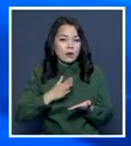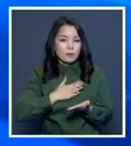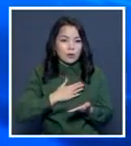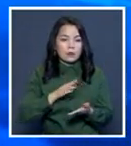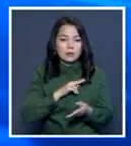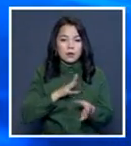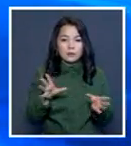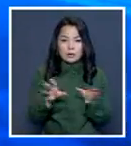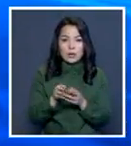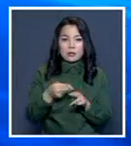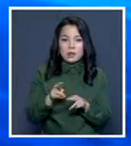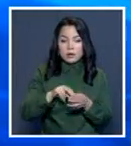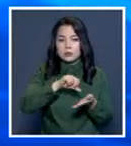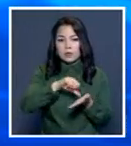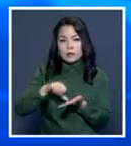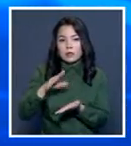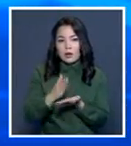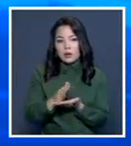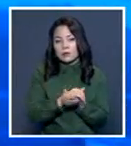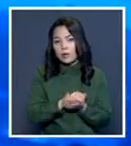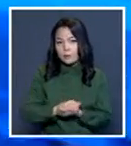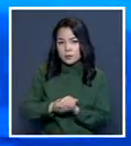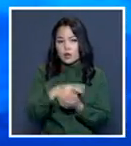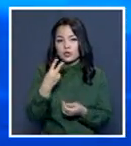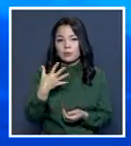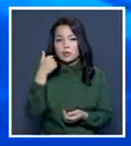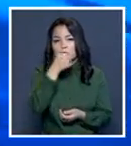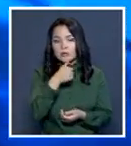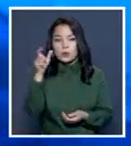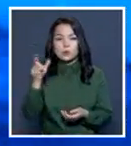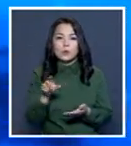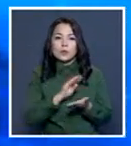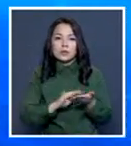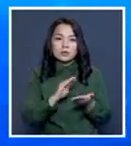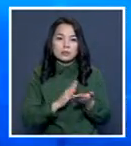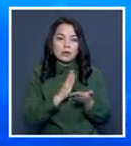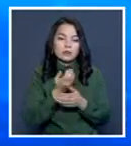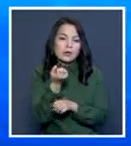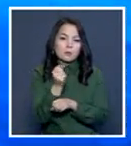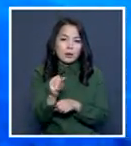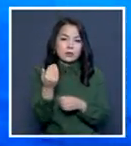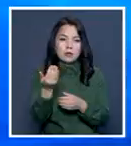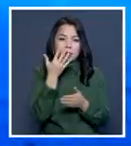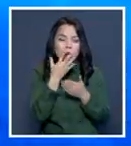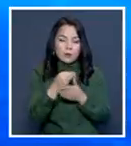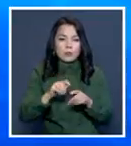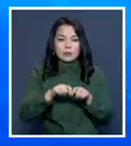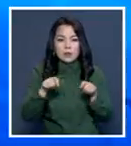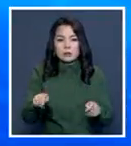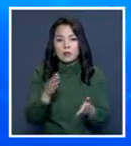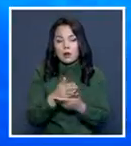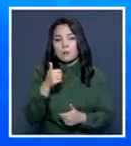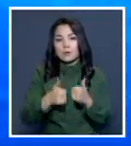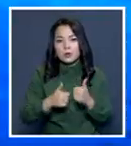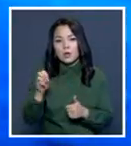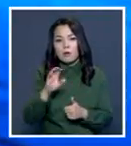Қазақстан әріптестік пен ынтымақтастықтың 25 жылдық атты журналистер байқауының жеңімпазы атану арқылы қол жеткізіп отыр.